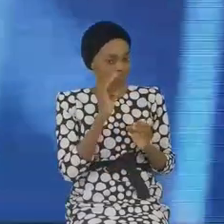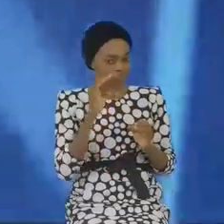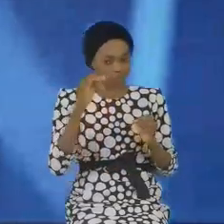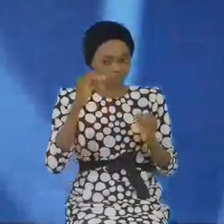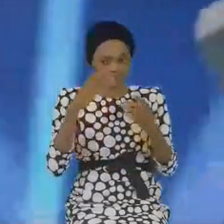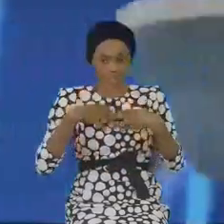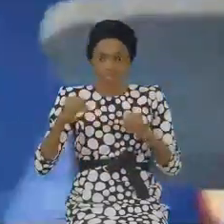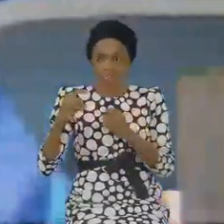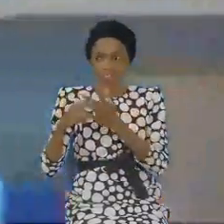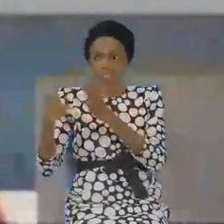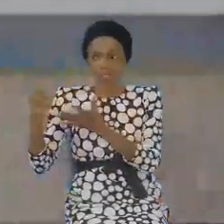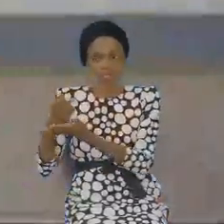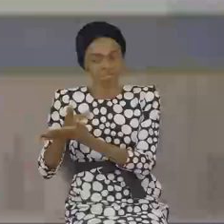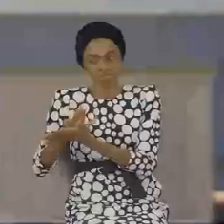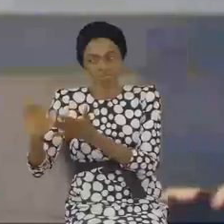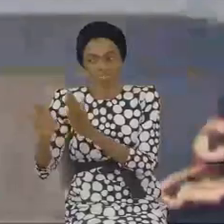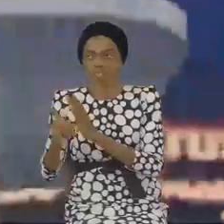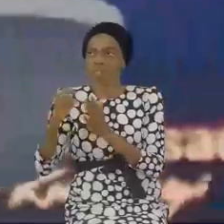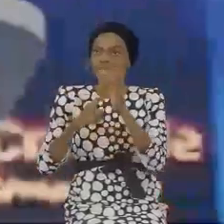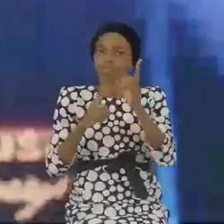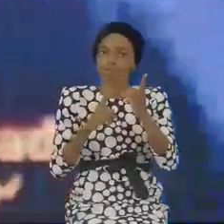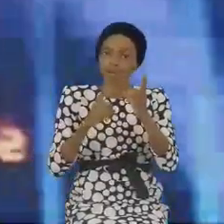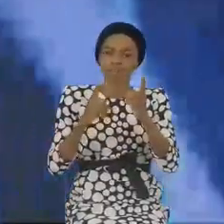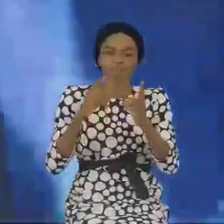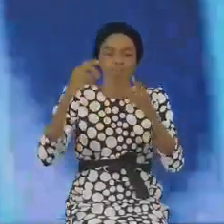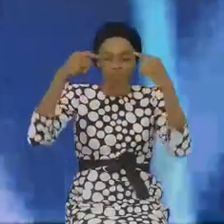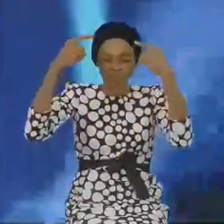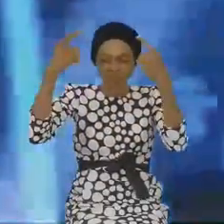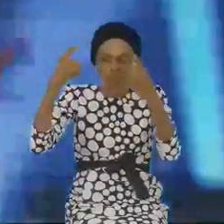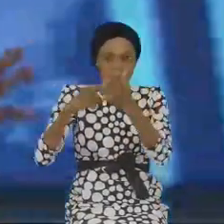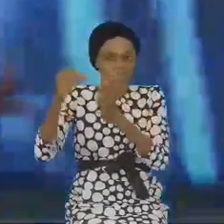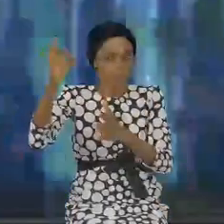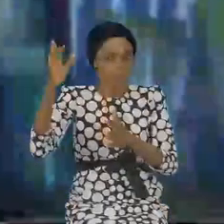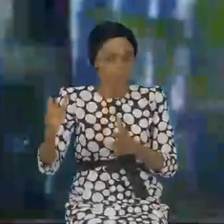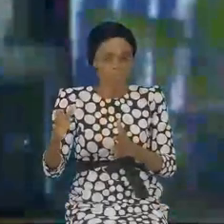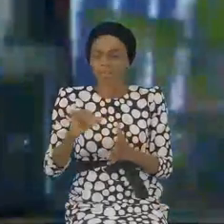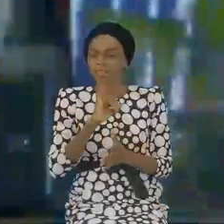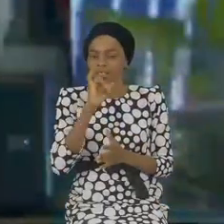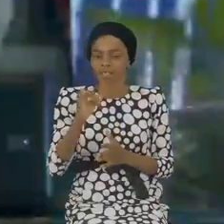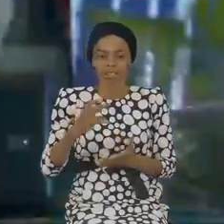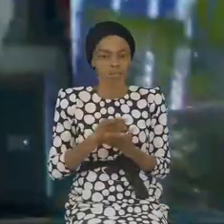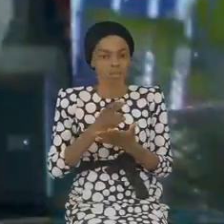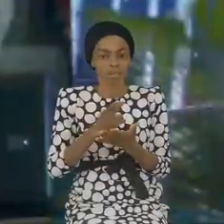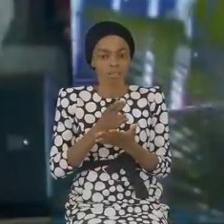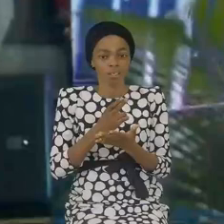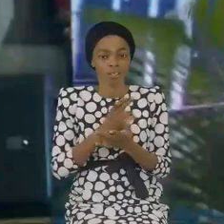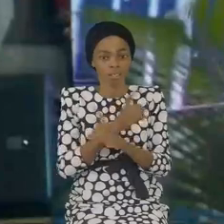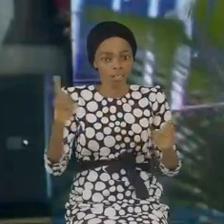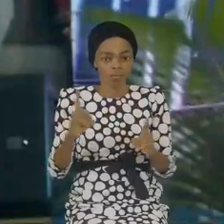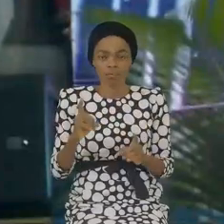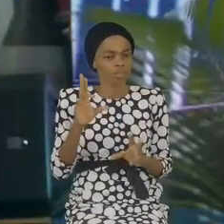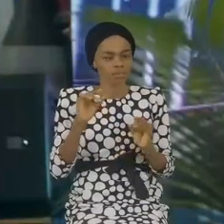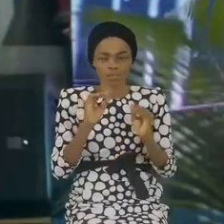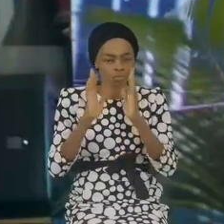se spécialise à la prospérité, l'autre se spécialise à la délivrance. Non, non, non, il n'y a pas de spécialisation. Parce que Jésus-Christ,